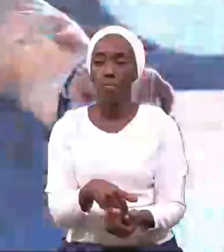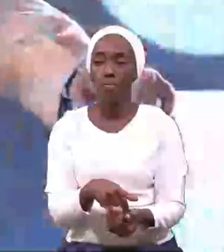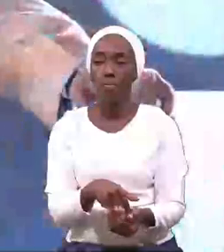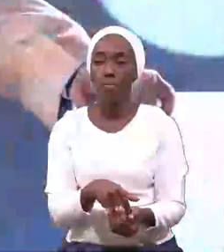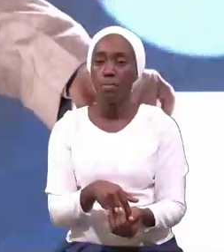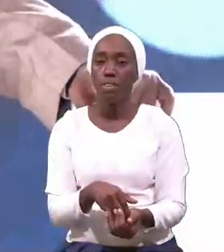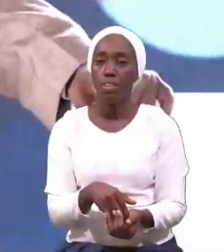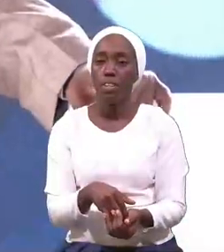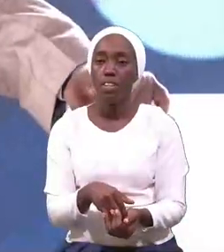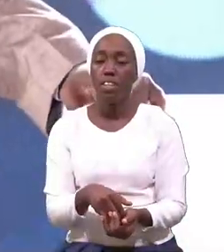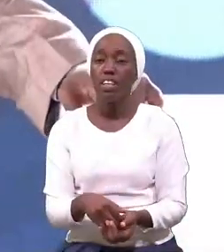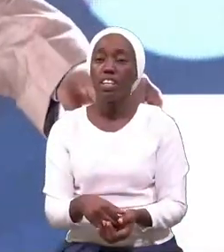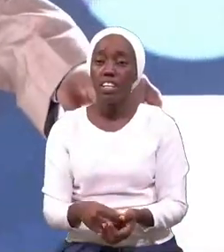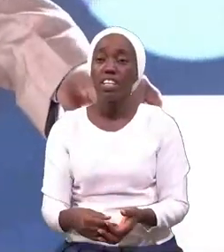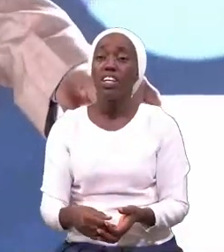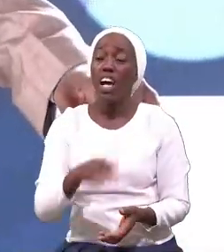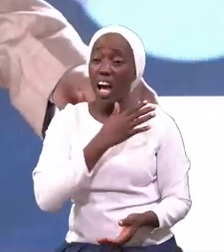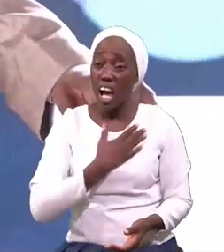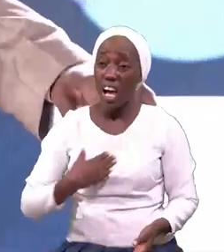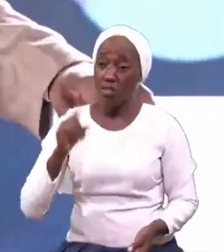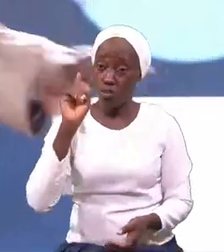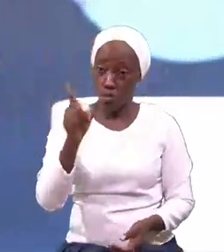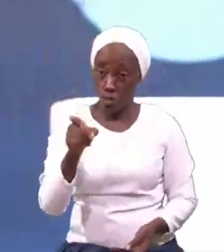Et toi? J'ai dit, et toi?